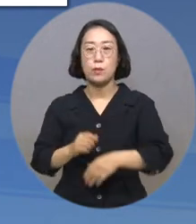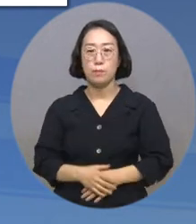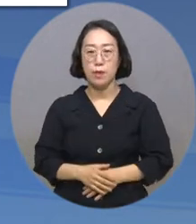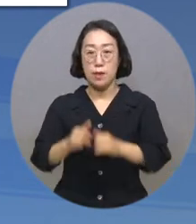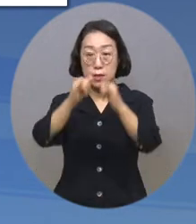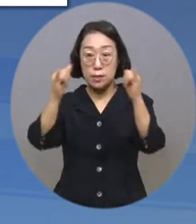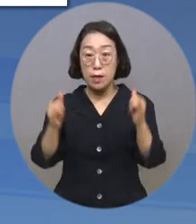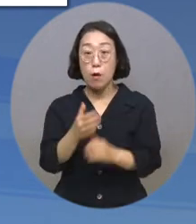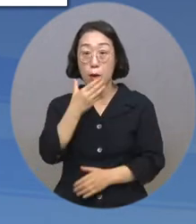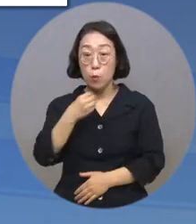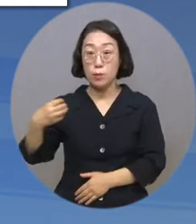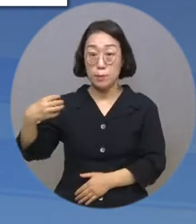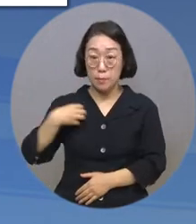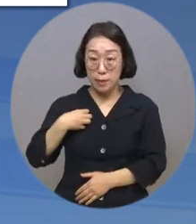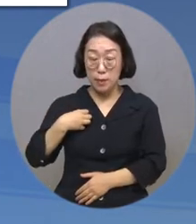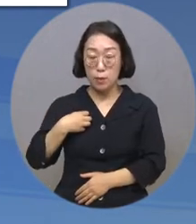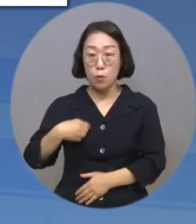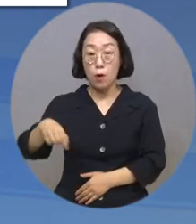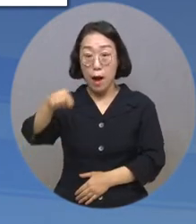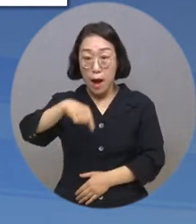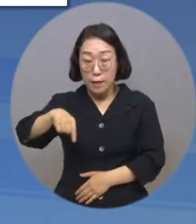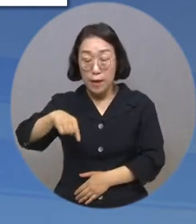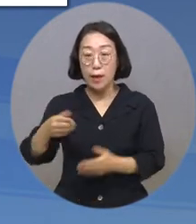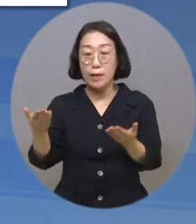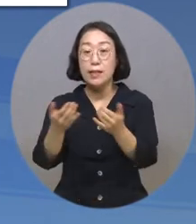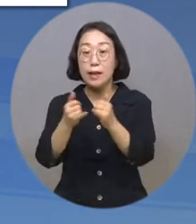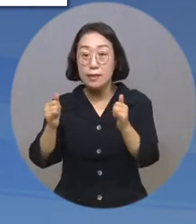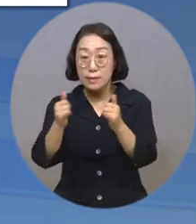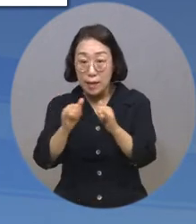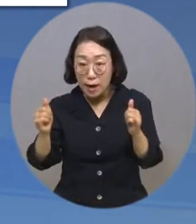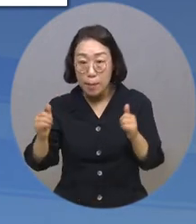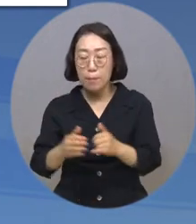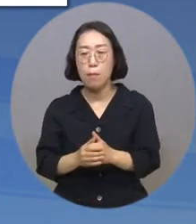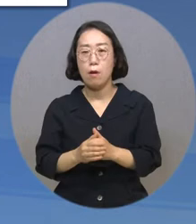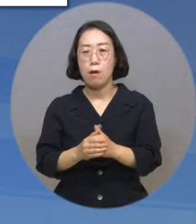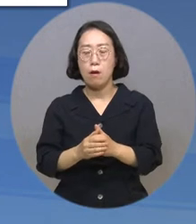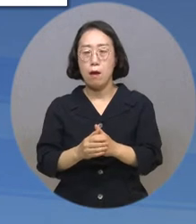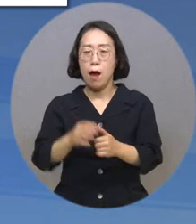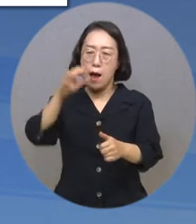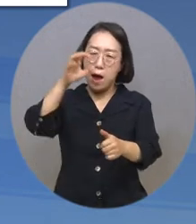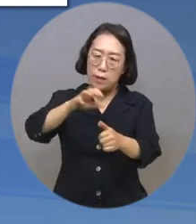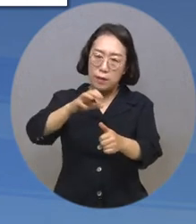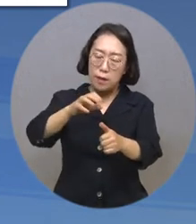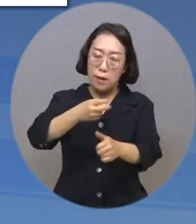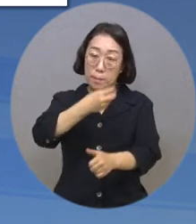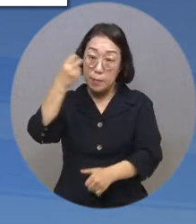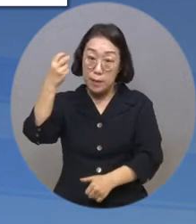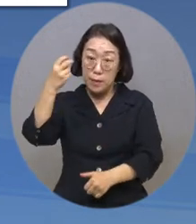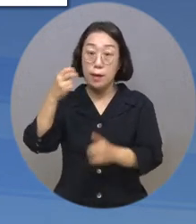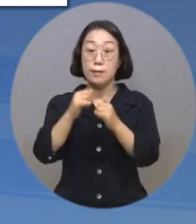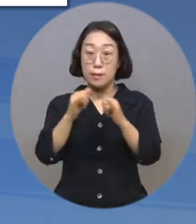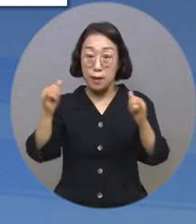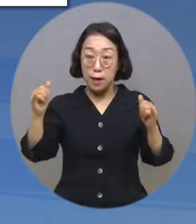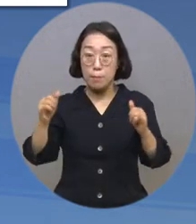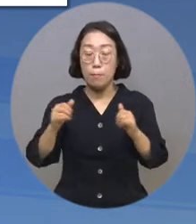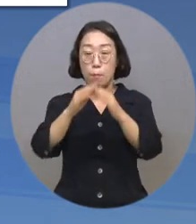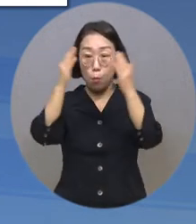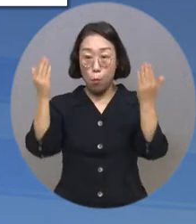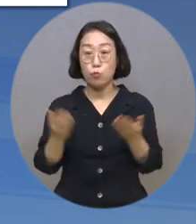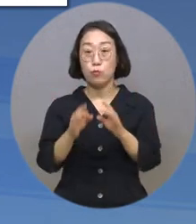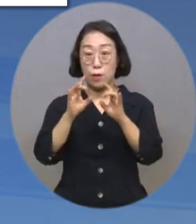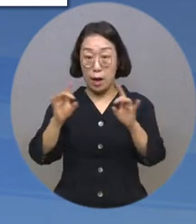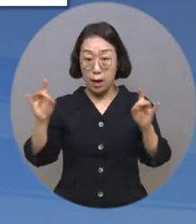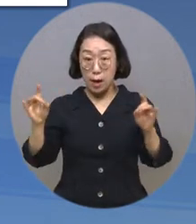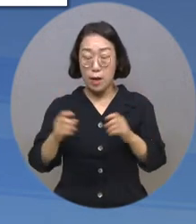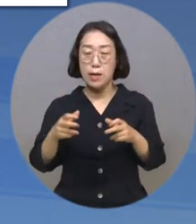공무원, 사회복지시설의 장과 그 종사자 등 장애인 학대를 인지할 가능성이 큰 직군의 종사자는 장애인